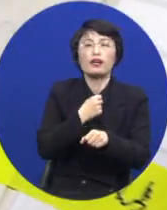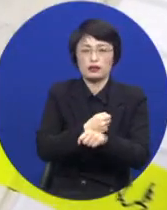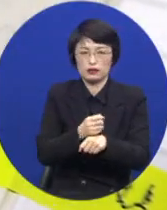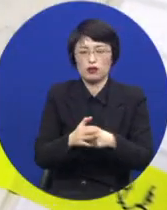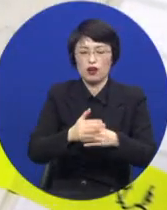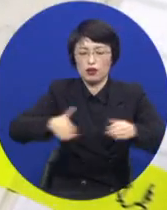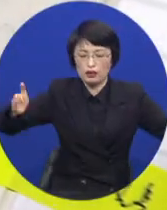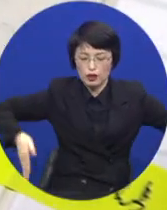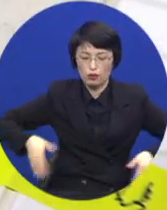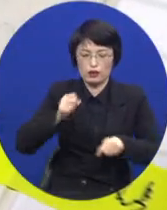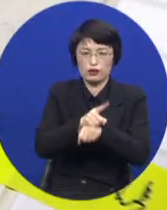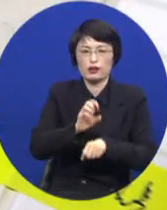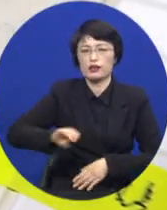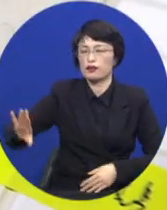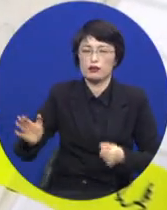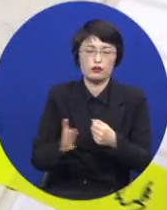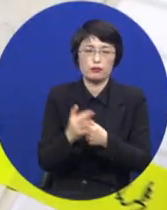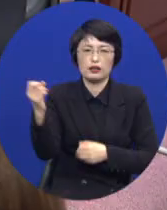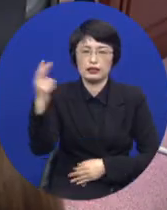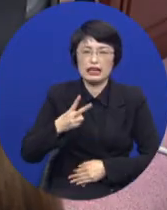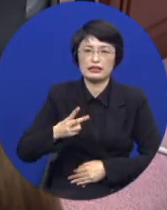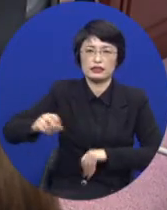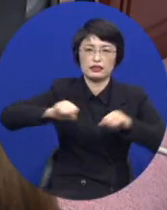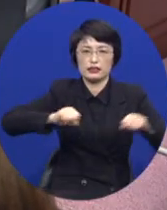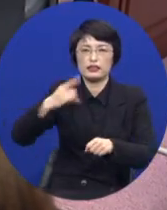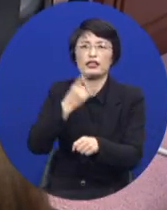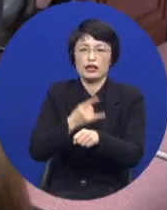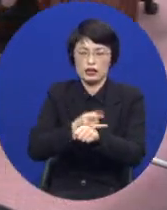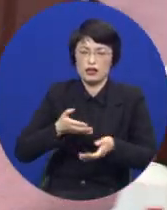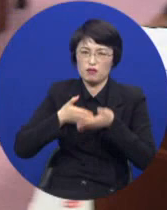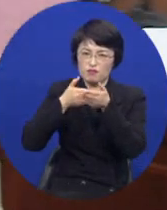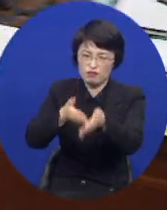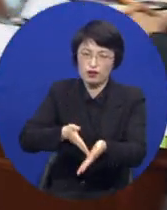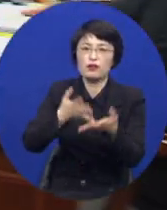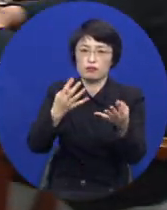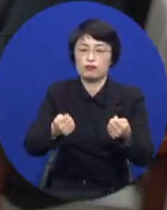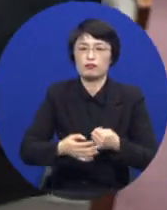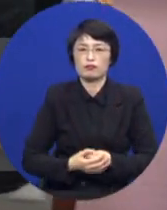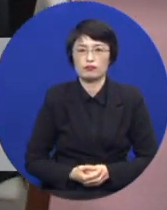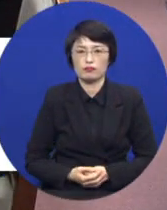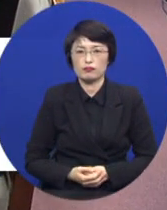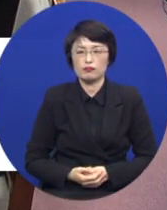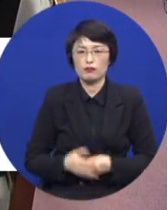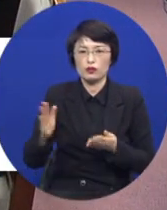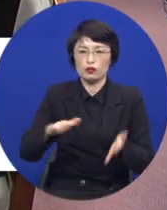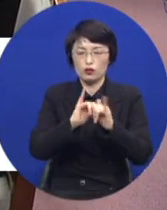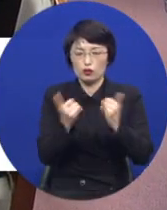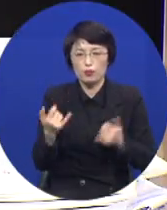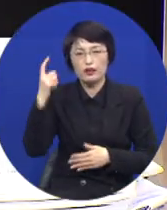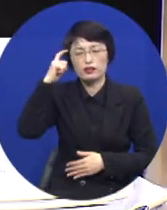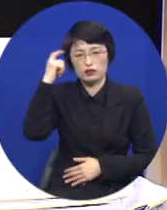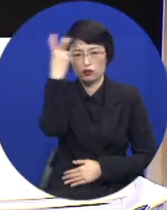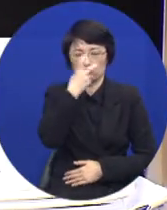만큼 다시 실시하라 는 요구가 이어졌습니다 도민 의견 조서 관련되서